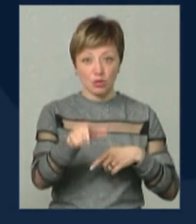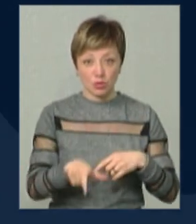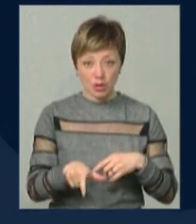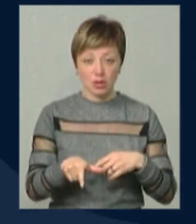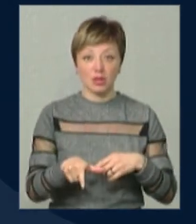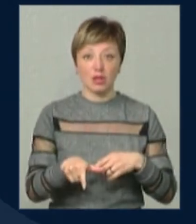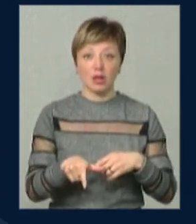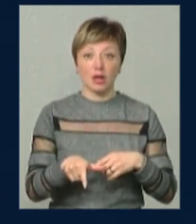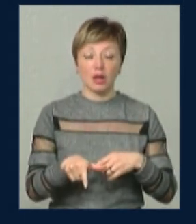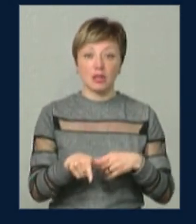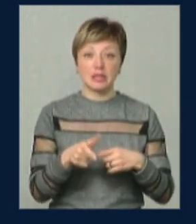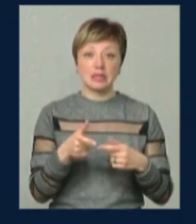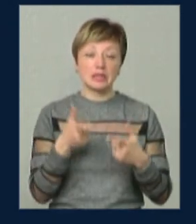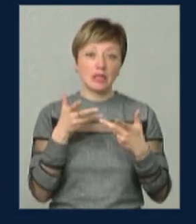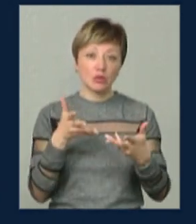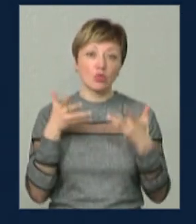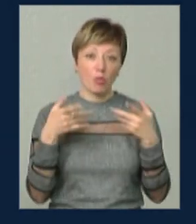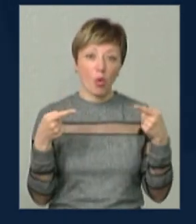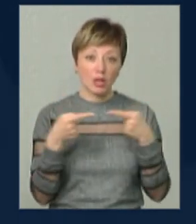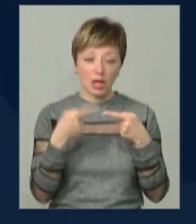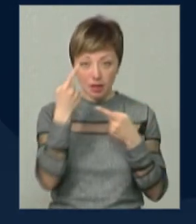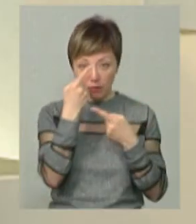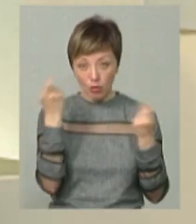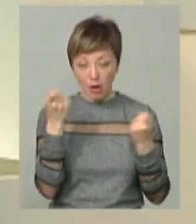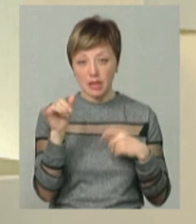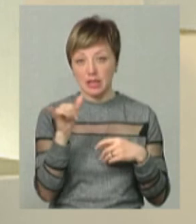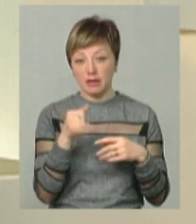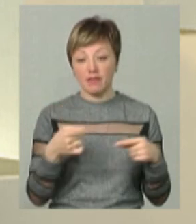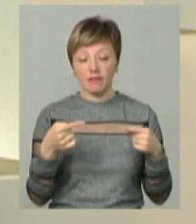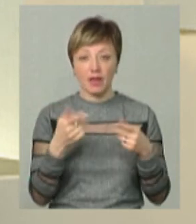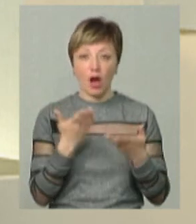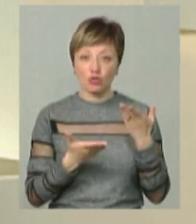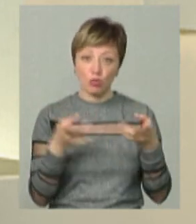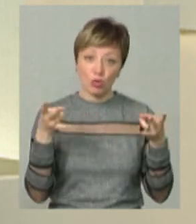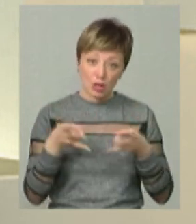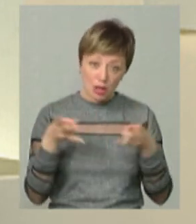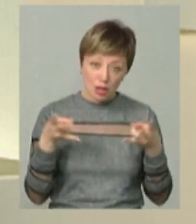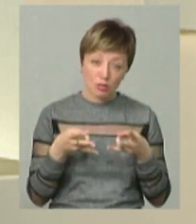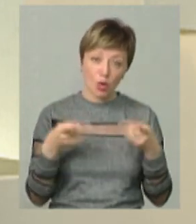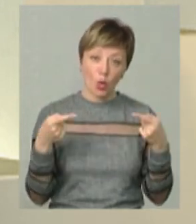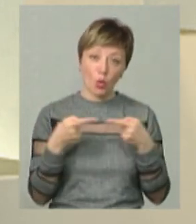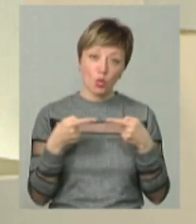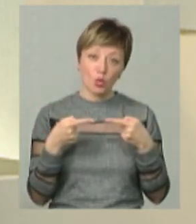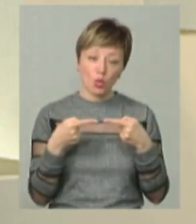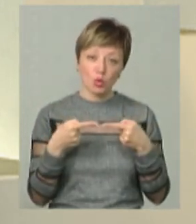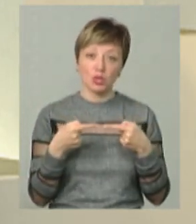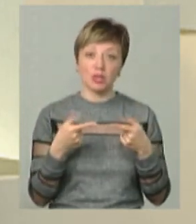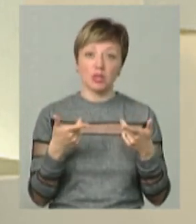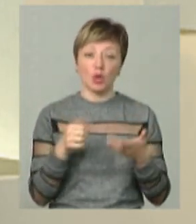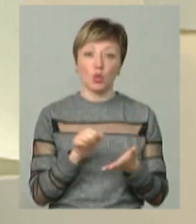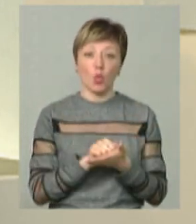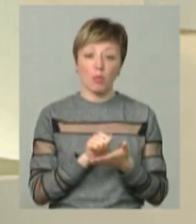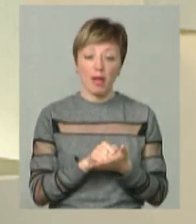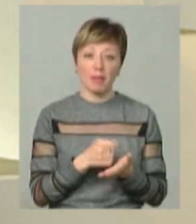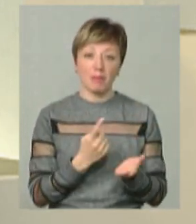чого він звернувся, з'ясовуємо більш конкретну інформацію і, відповідно, якщо потрібно якісь уточнення чи певні документи на